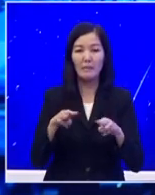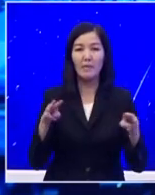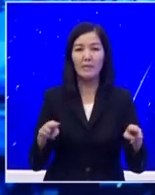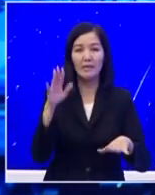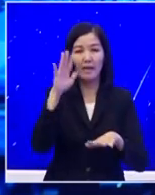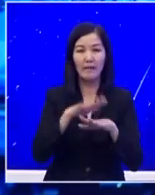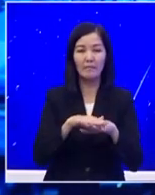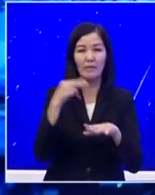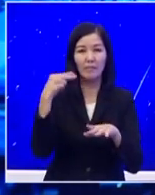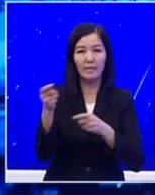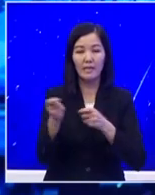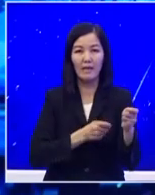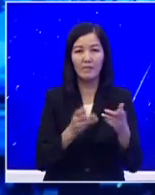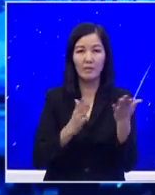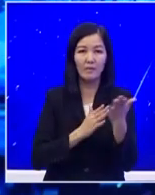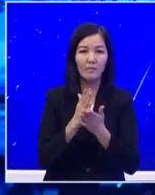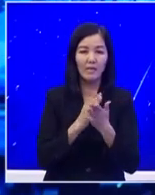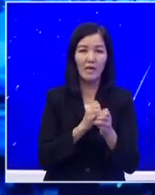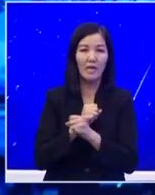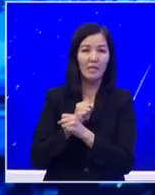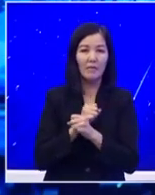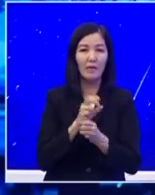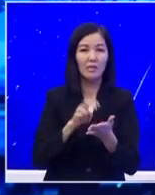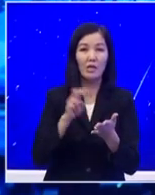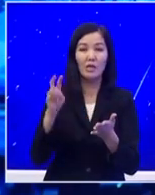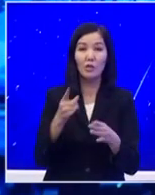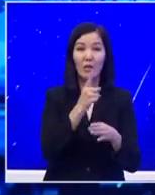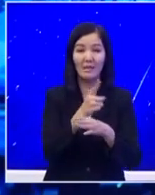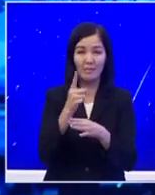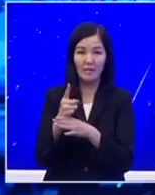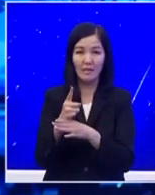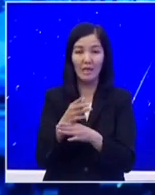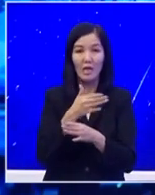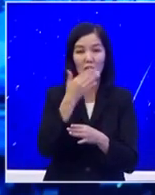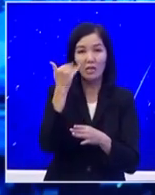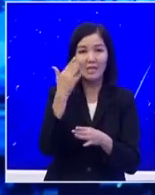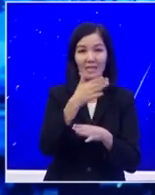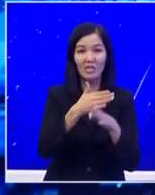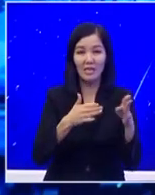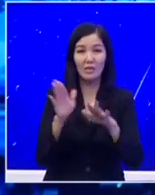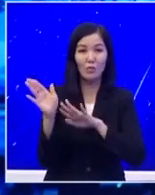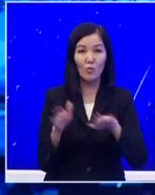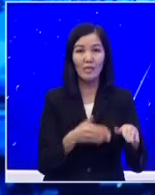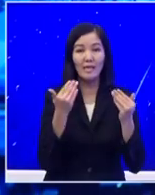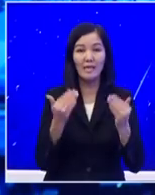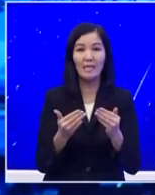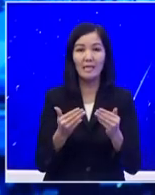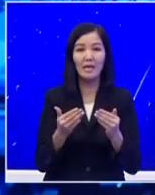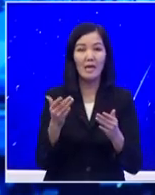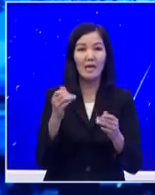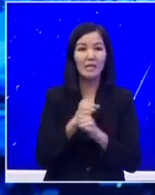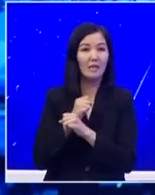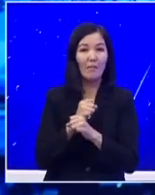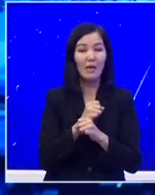министрлерге, әкімдер мен президент әкімшілігі қызметкерлеріне демалысқа шығуға тыйым салды. Жаздың жартысы өтті. Енді сіздерге